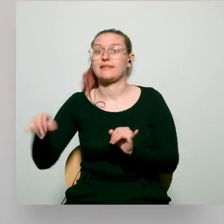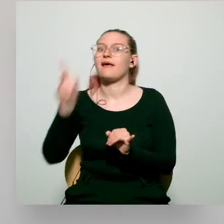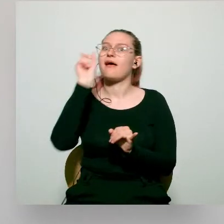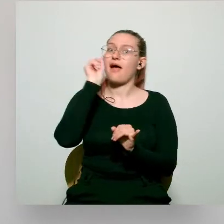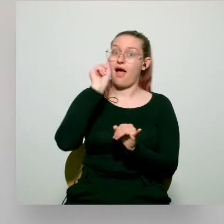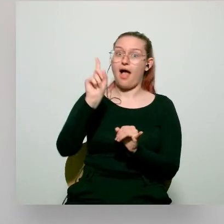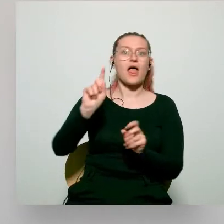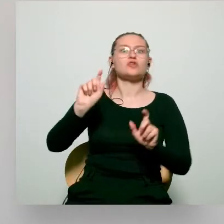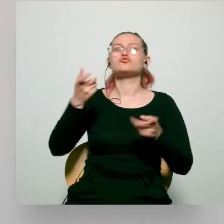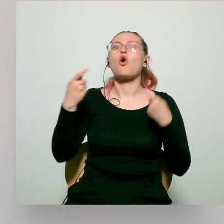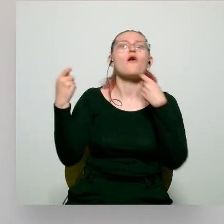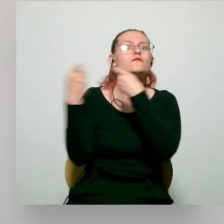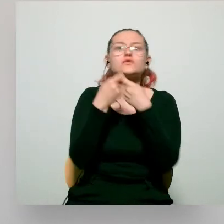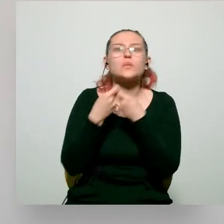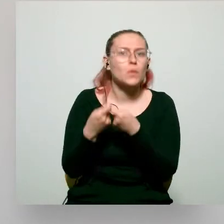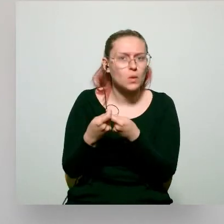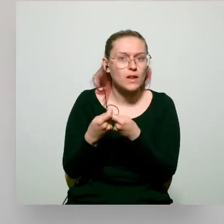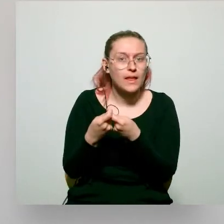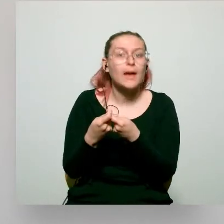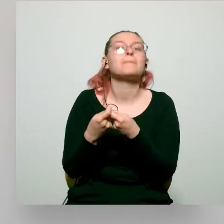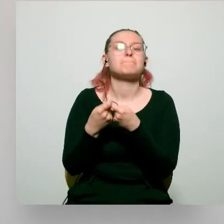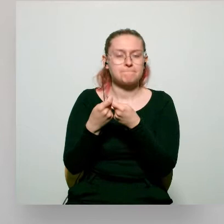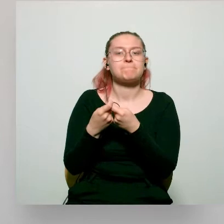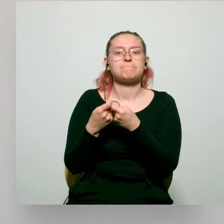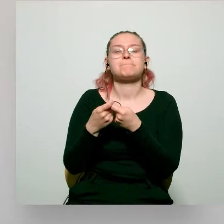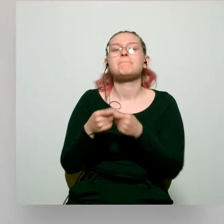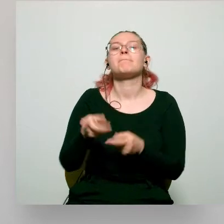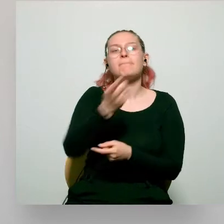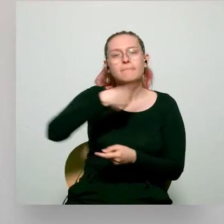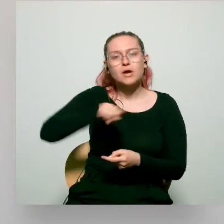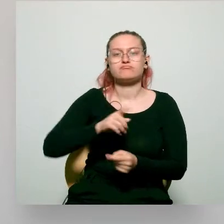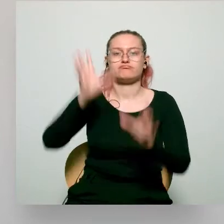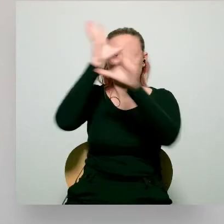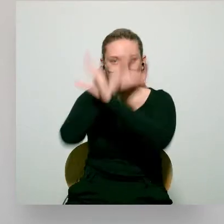zdolność do tolerowania tych różnic.